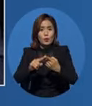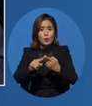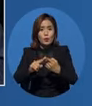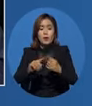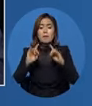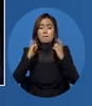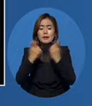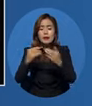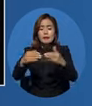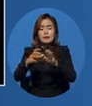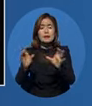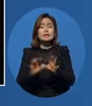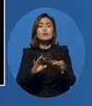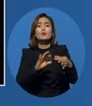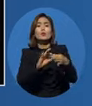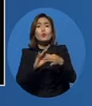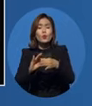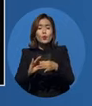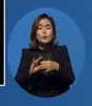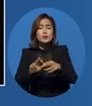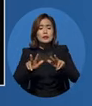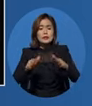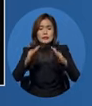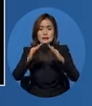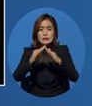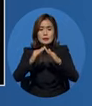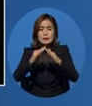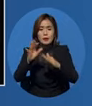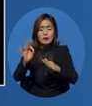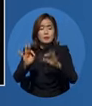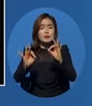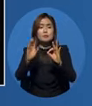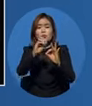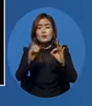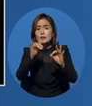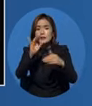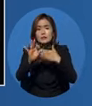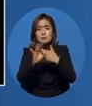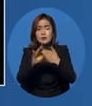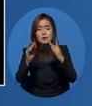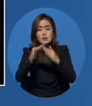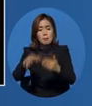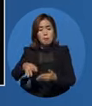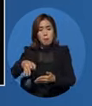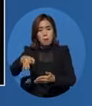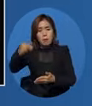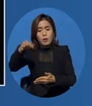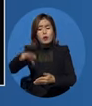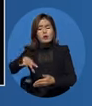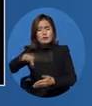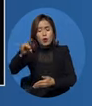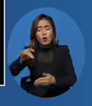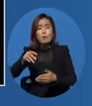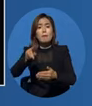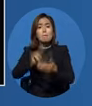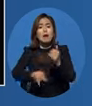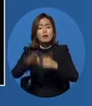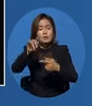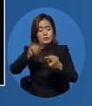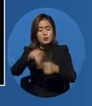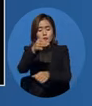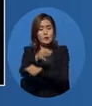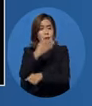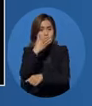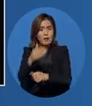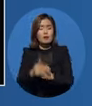통해서 어 집값이 싶어서 2만 있으며 는 집값이 오르더라도 최초 2분 양각으로 살벌 집을 가지고 있으니까 그렇게